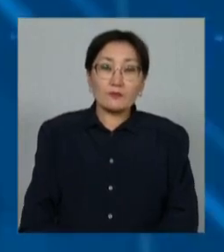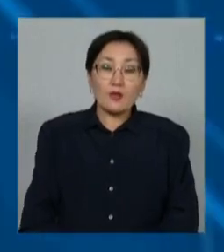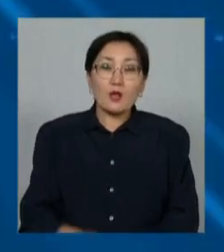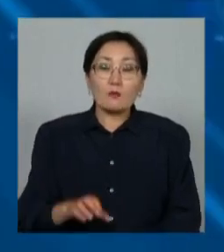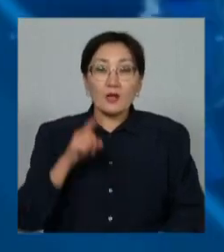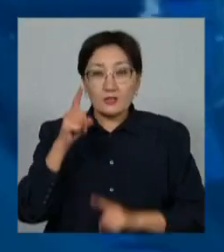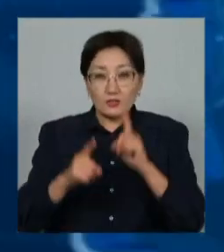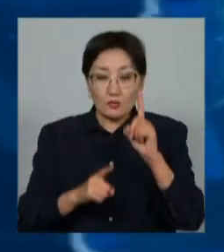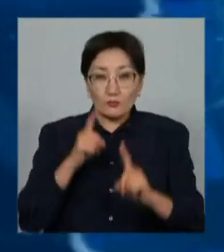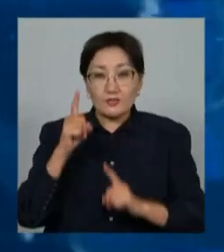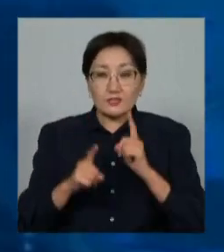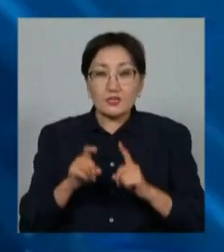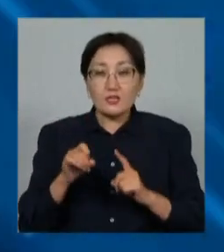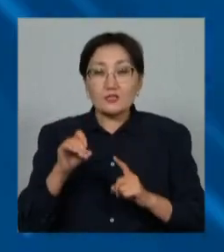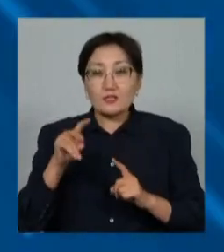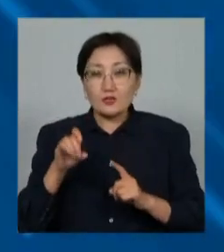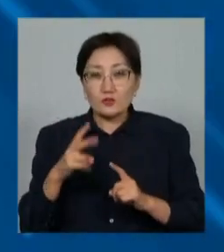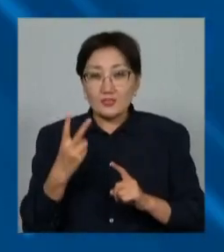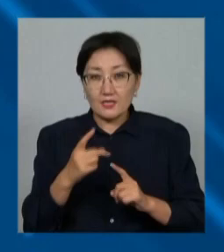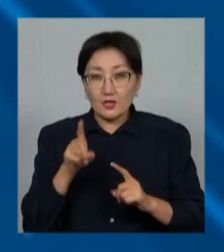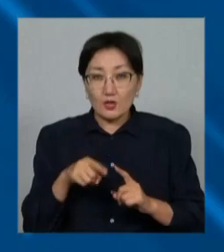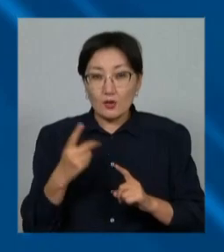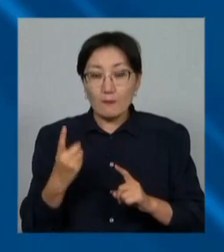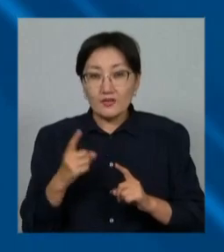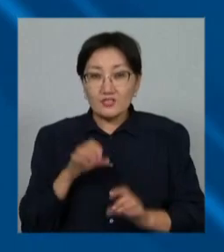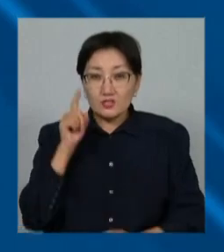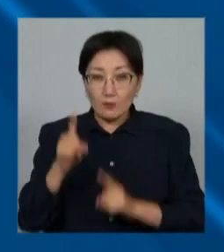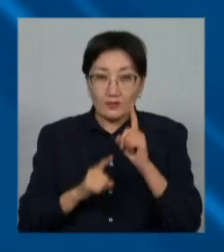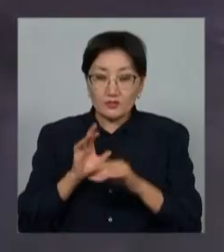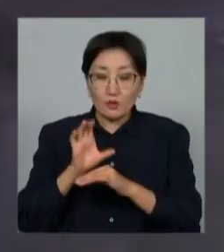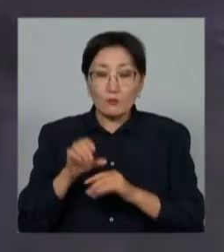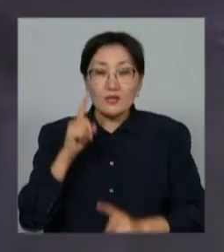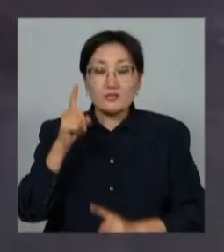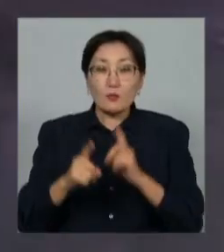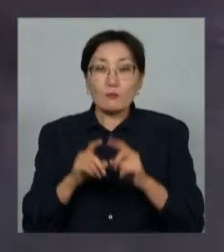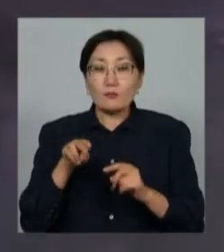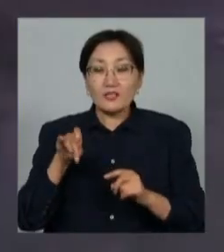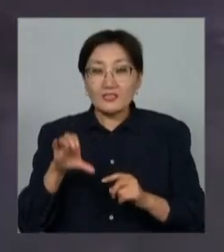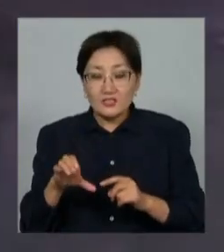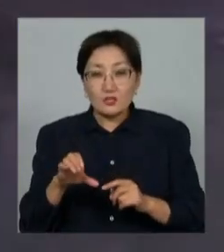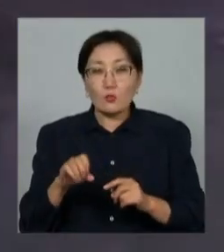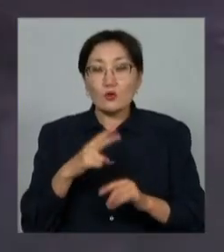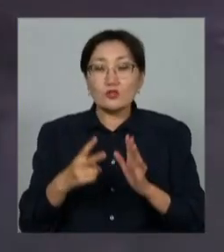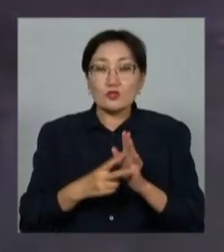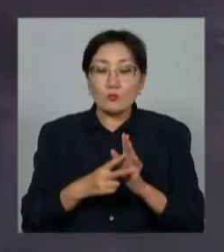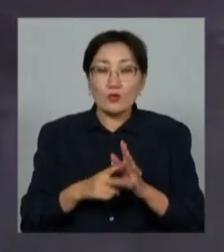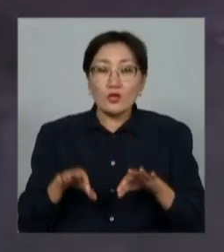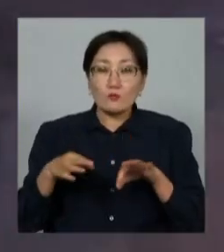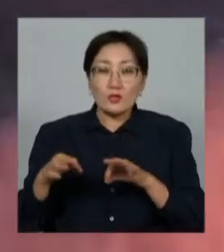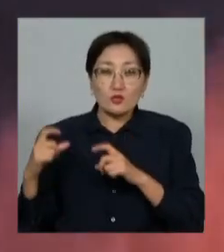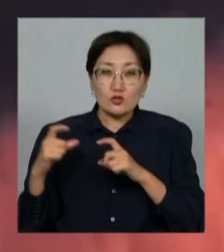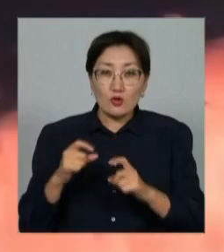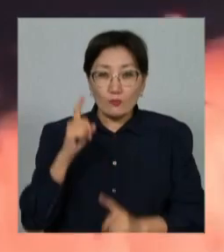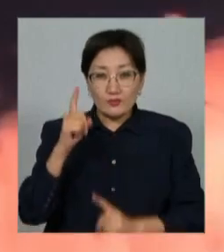Байқоңыр ғарыш айлағынан «Союз 2-1» азымыраны ұшты. Ракета «Прогресс МС-17» көліктік жүк